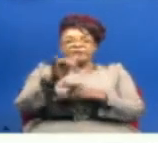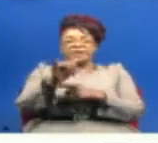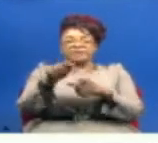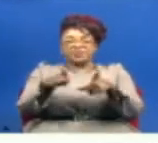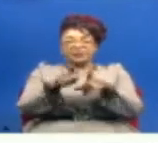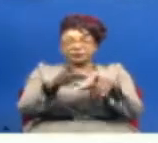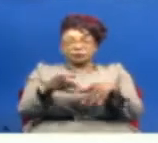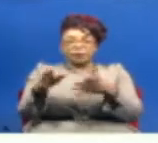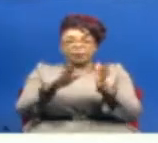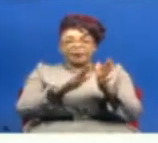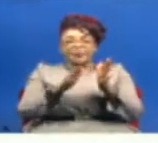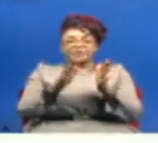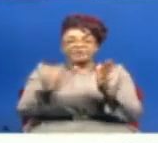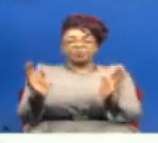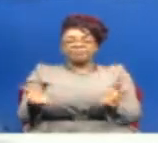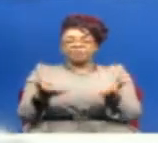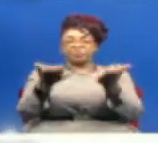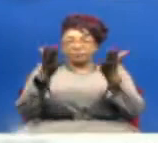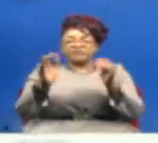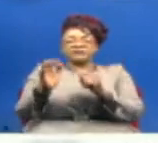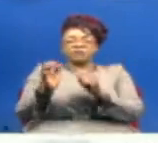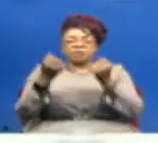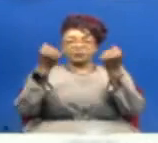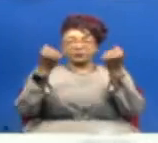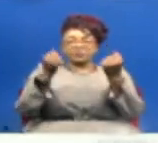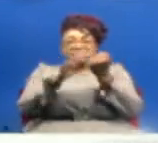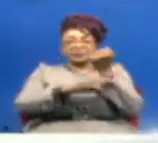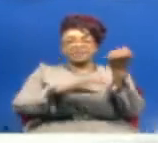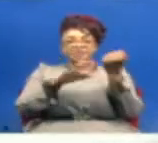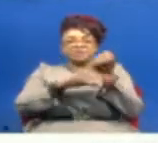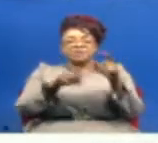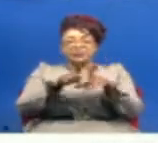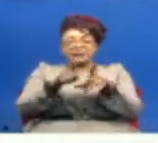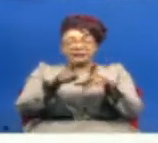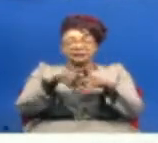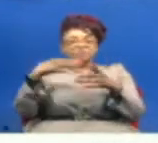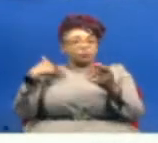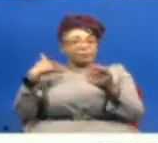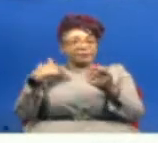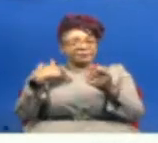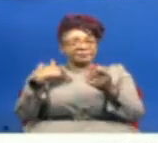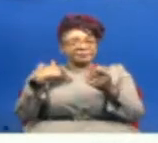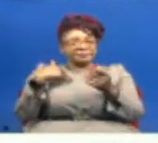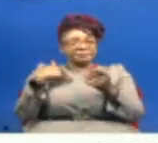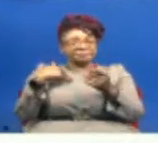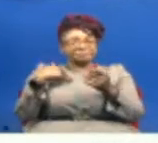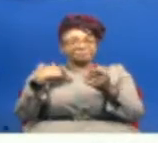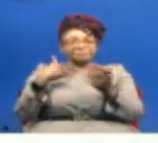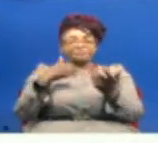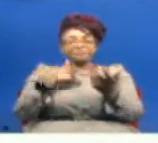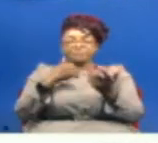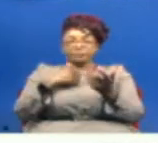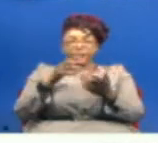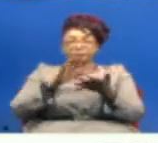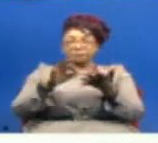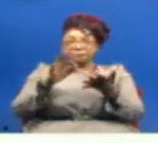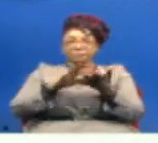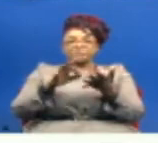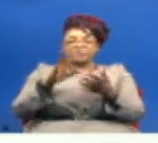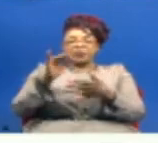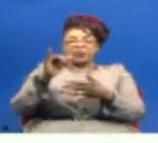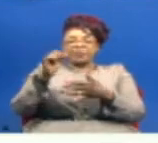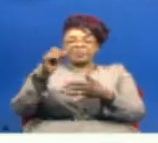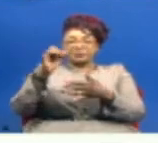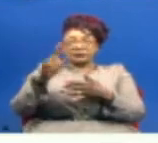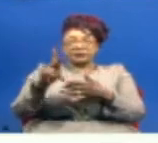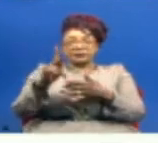mojawapo za kuimarisha usalama nchini haswa dhidi ya ugaidi. Na kwa mujibu wa katibu mkuu wa muungano huo Isaac Andabwa,